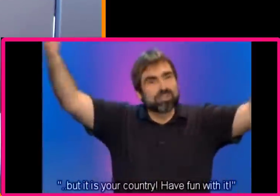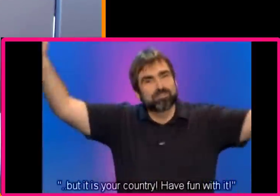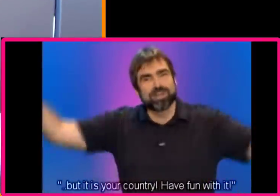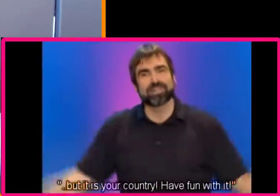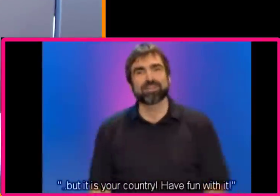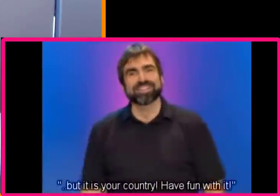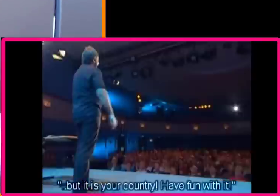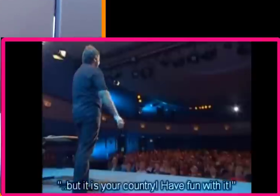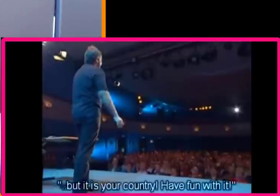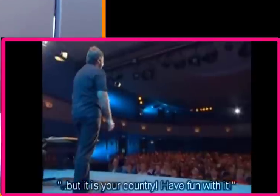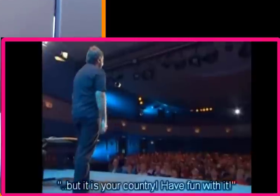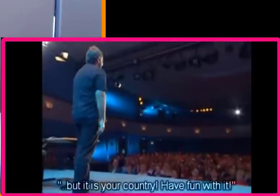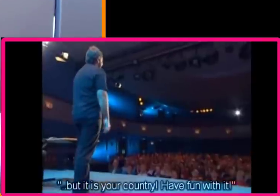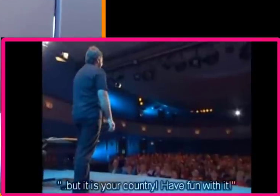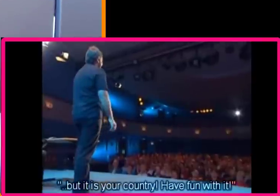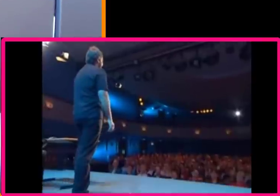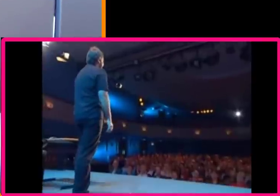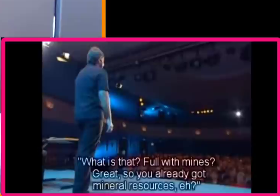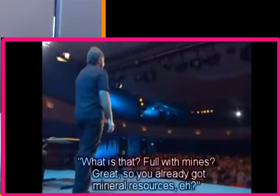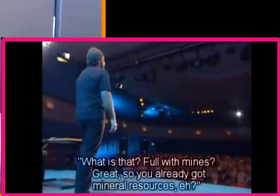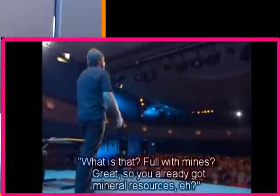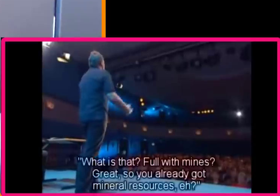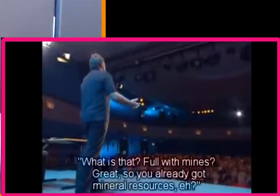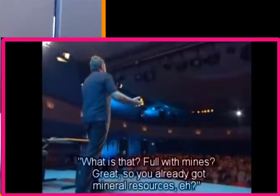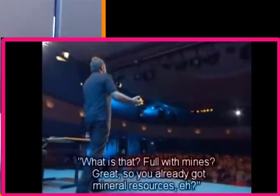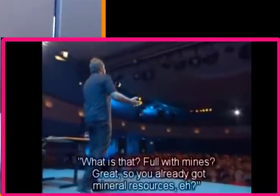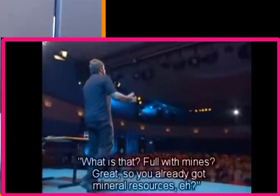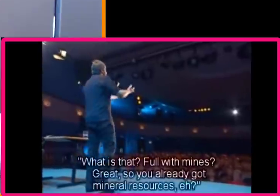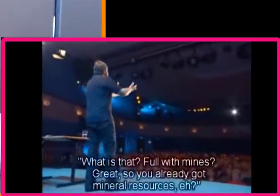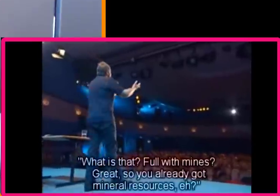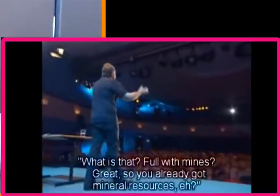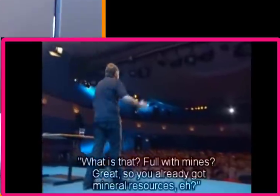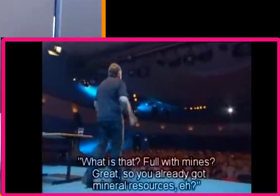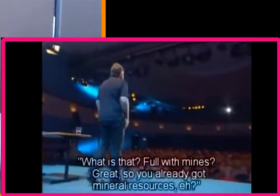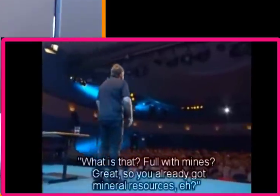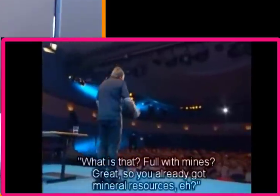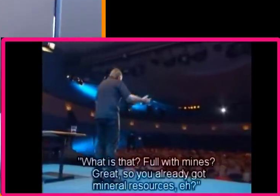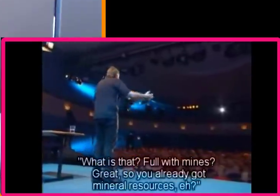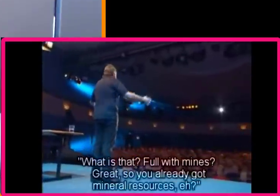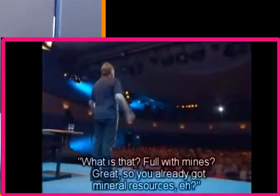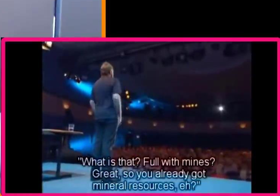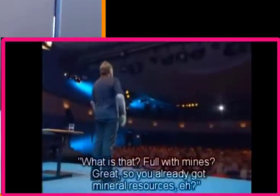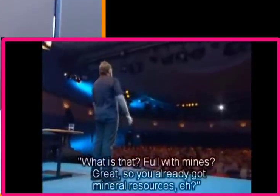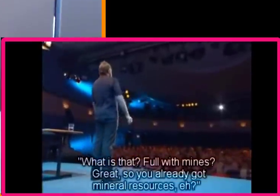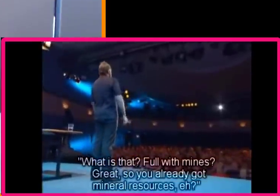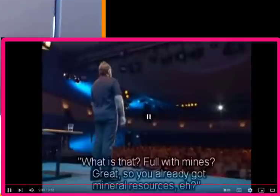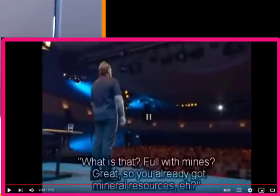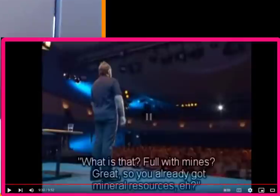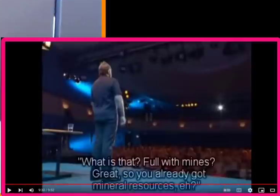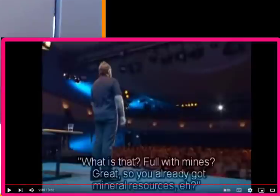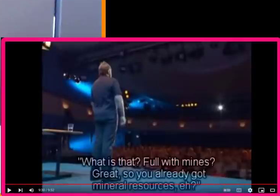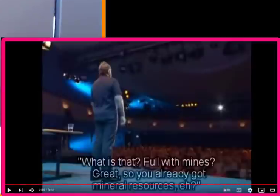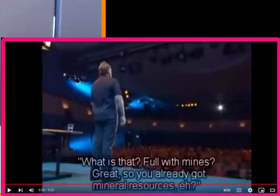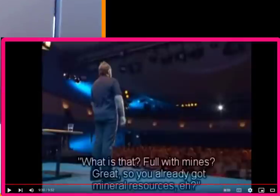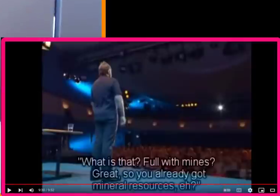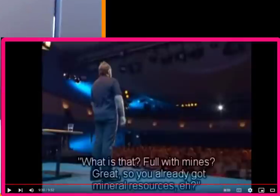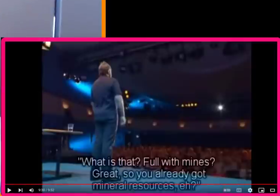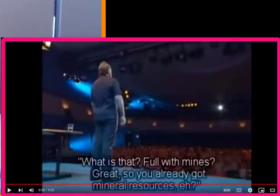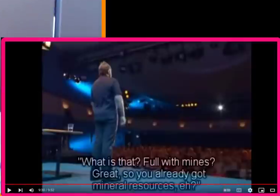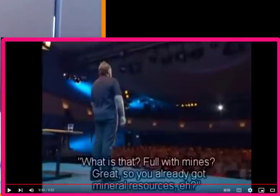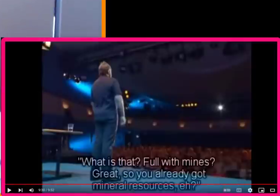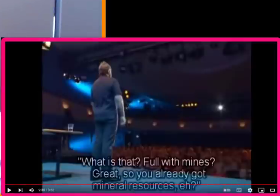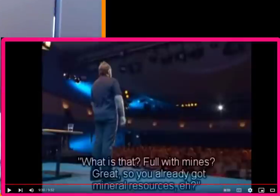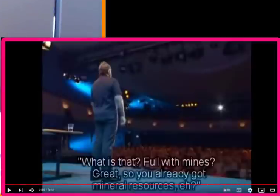viel spaß damit ja wie total familien haben da schon mal bodenschätze und sie sagten